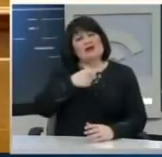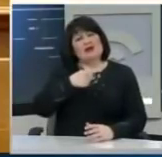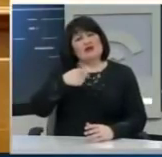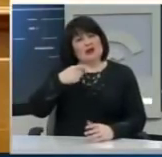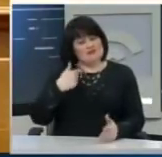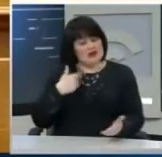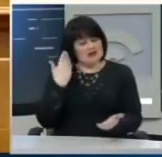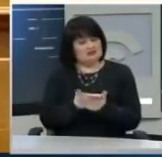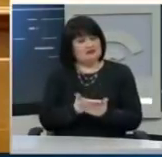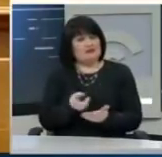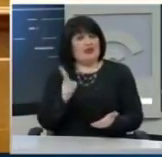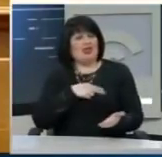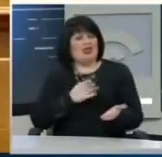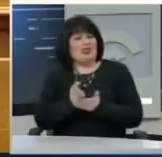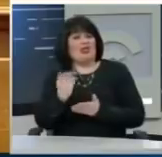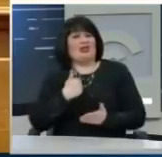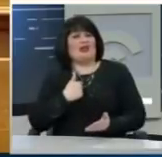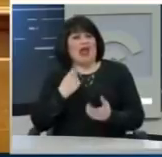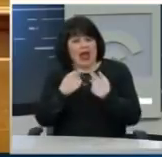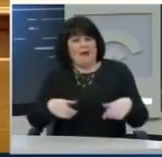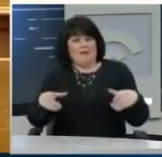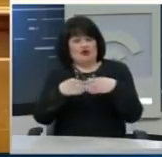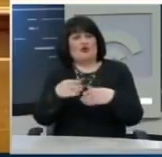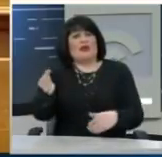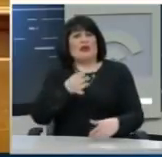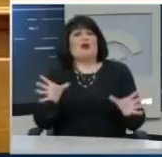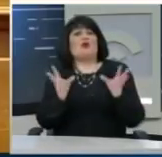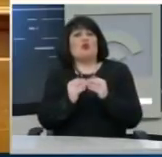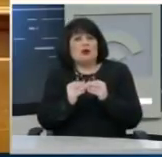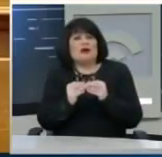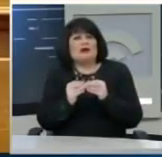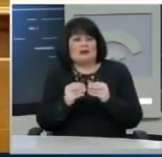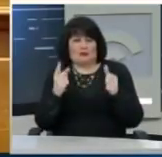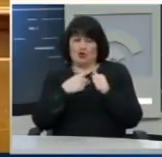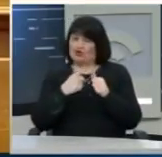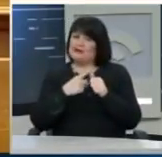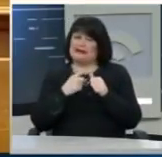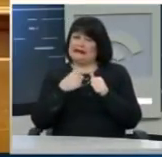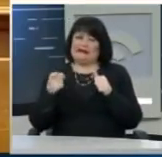Απαράγραπτες αξιώσεις, οι οποίες σύμφωνα και με το πόρισμα της Επιτροπής αφορούν πρώτον